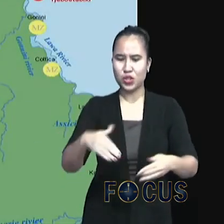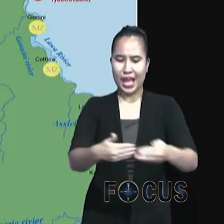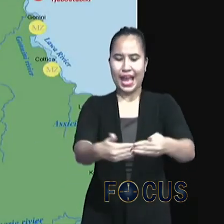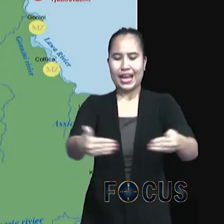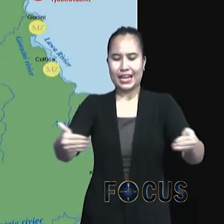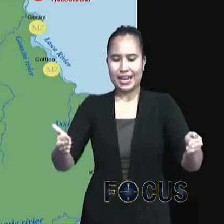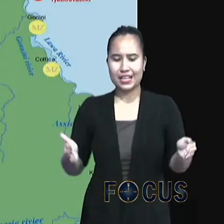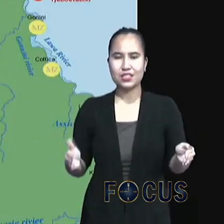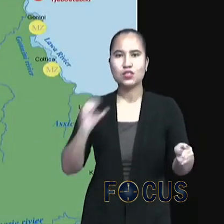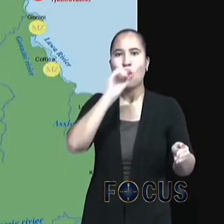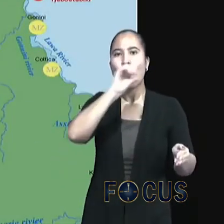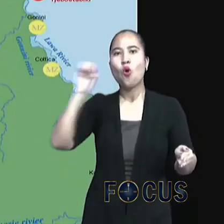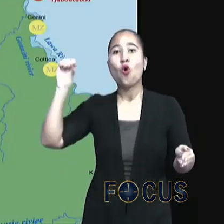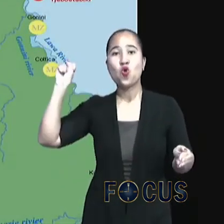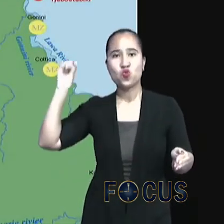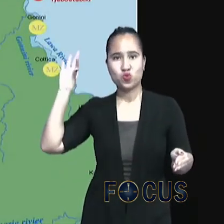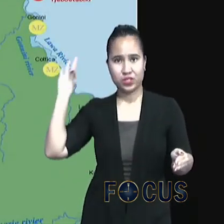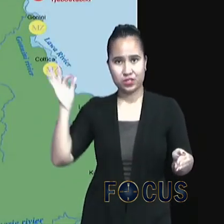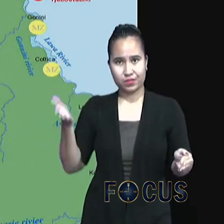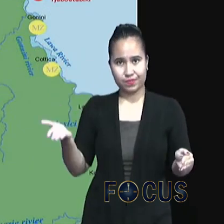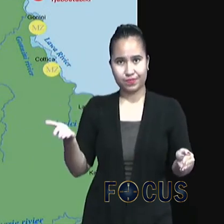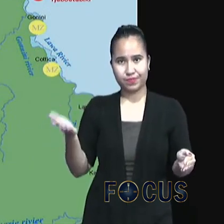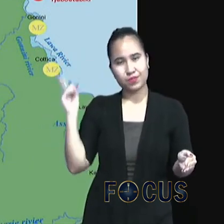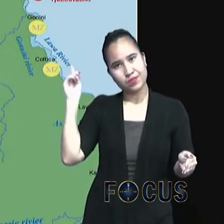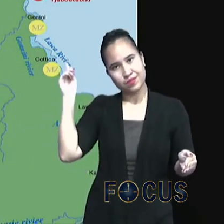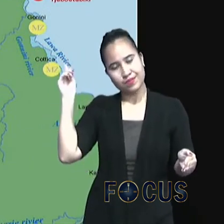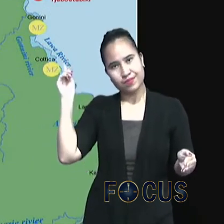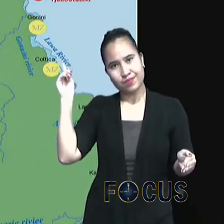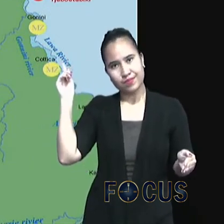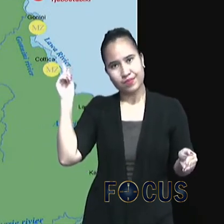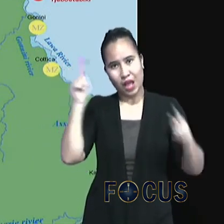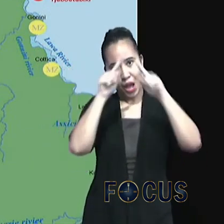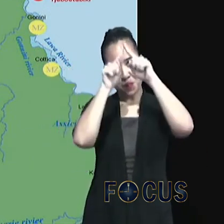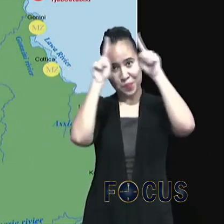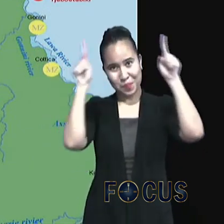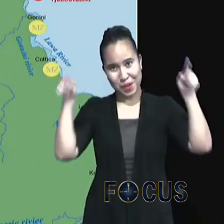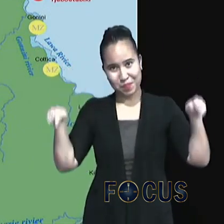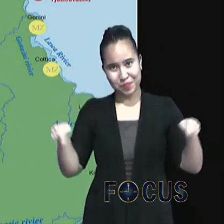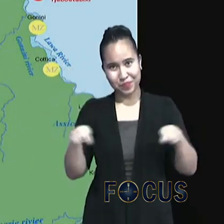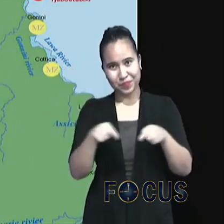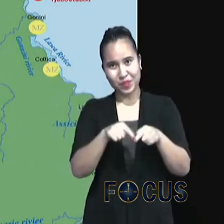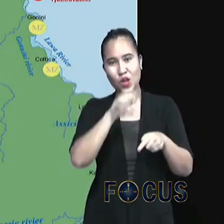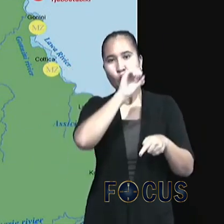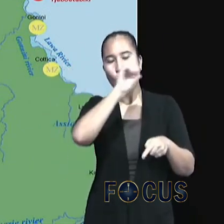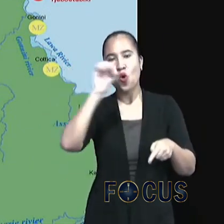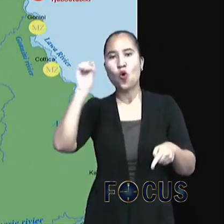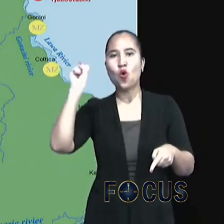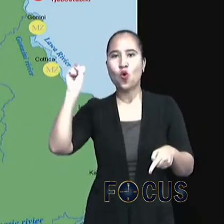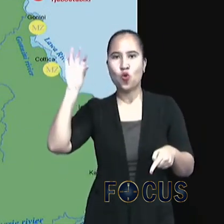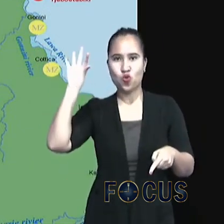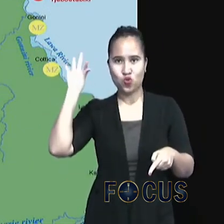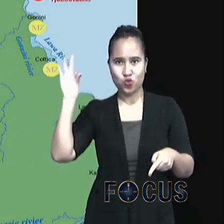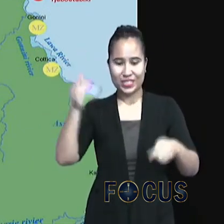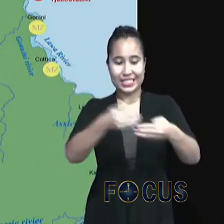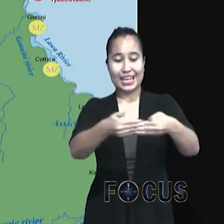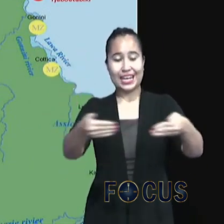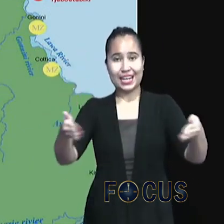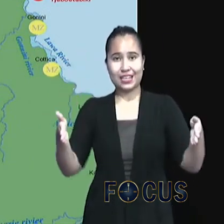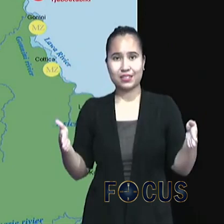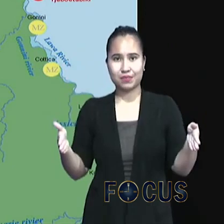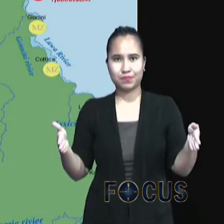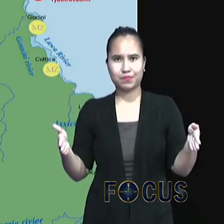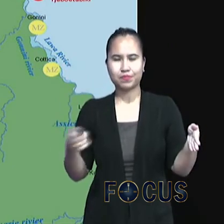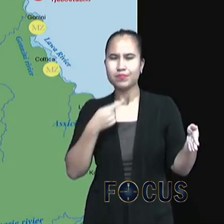oosten. U ziet daar een map van ons oostgrens. Ik zei al dat